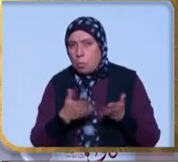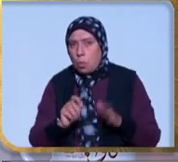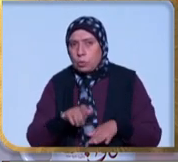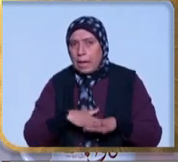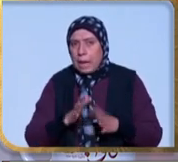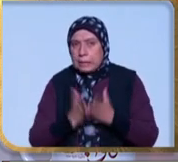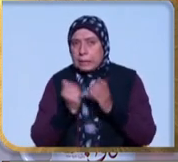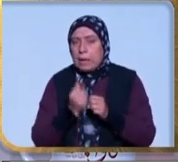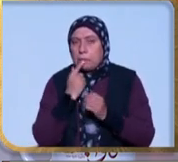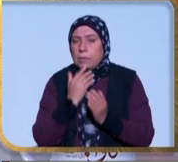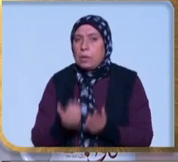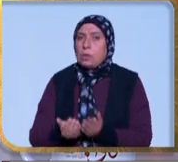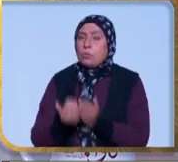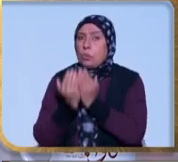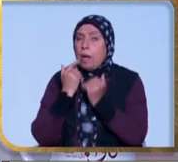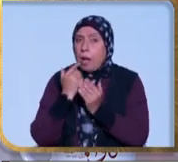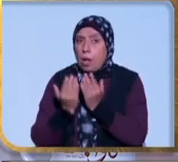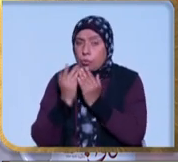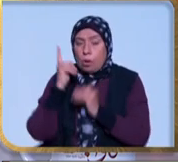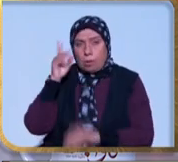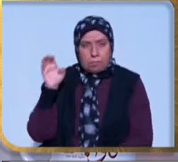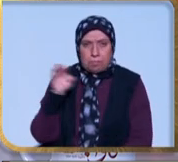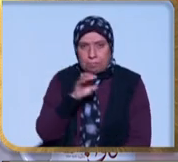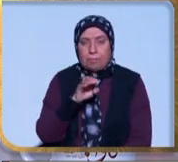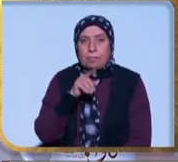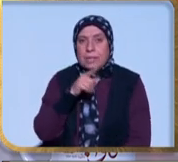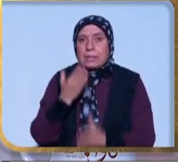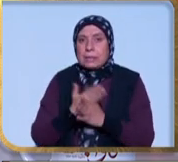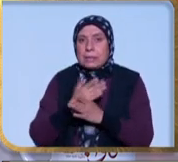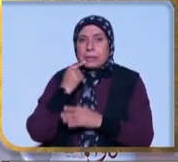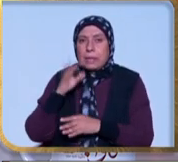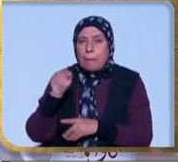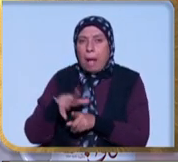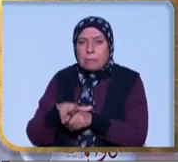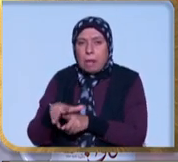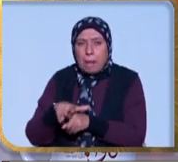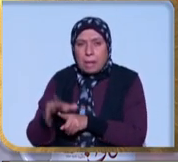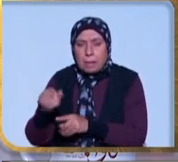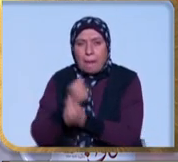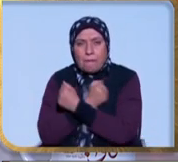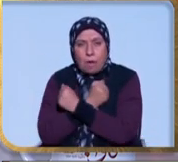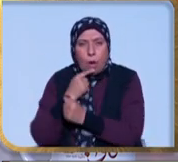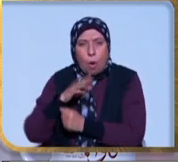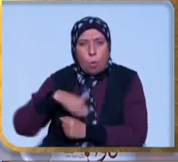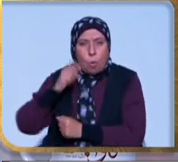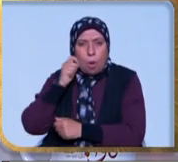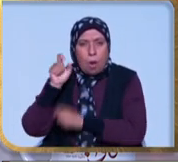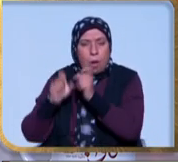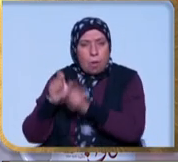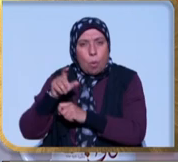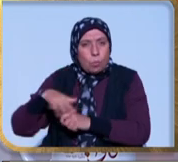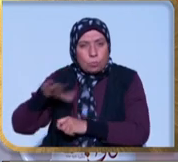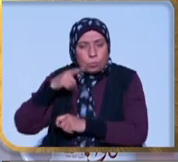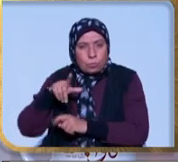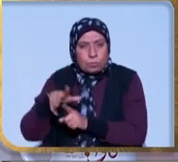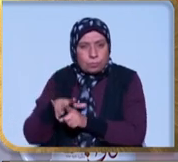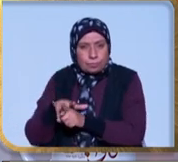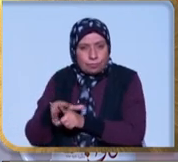بأنه يرفع الرجز أو العذاب عن فرعون وقوم فرعون،